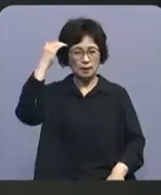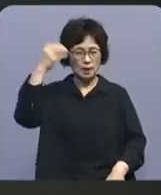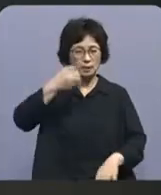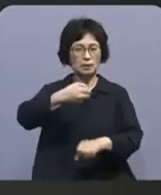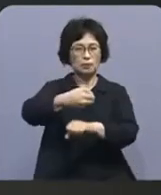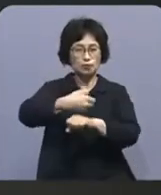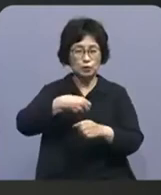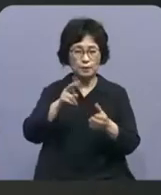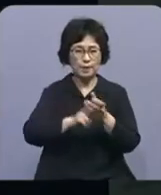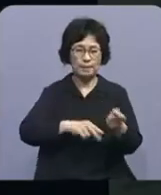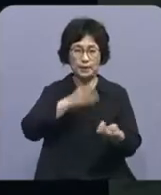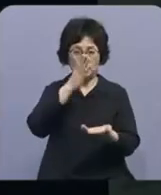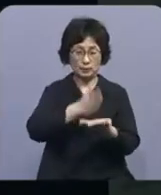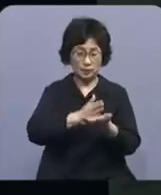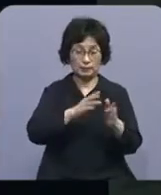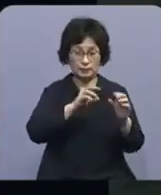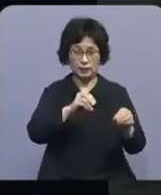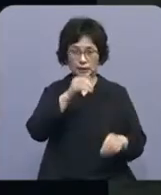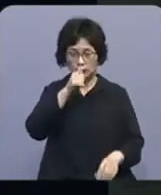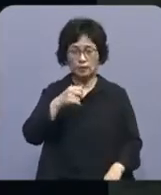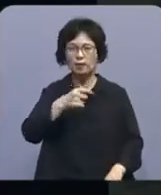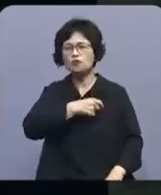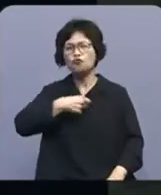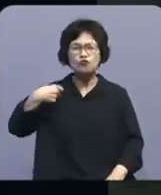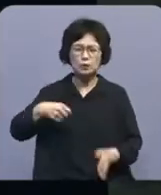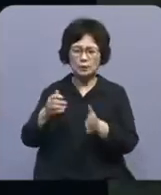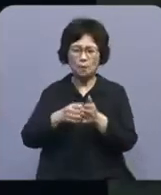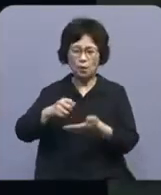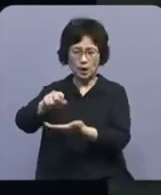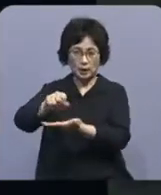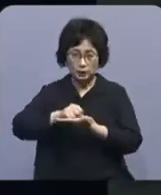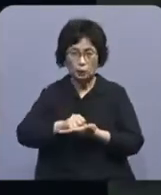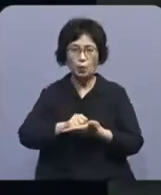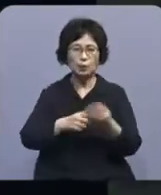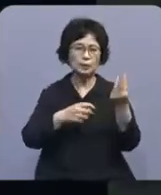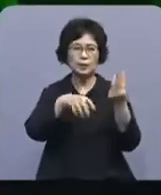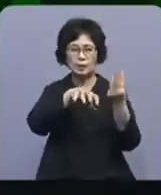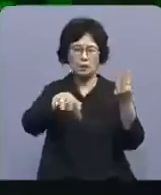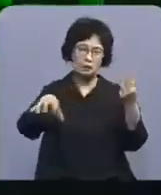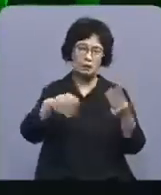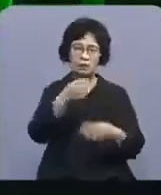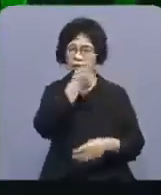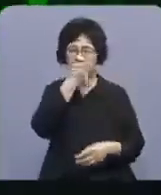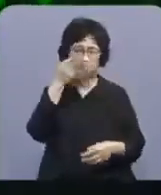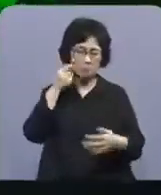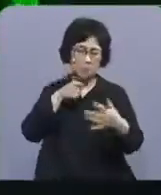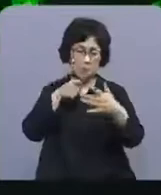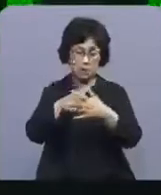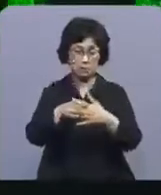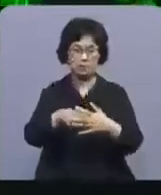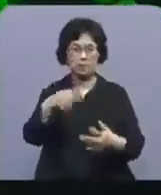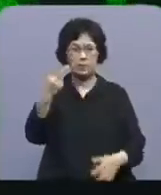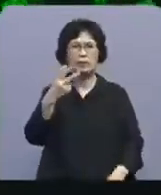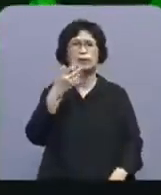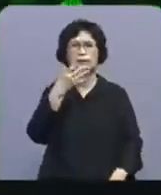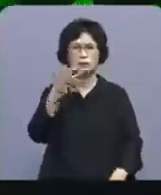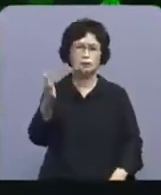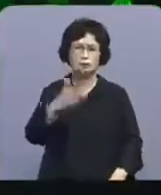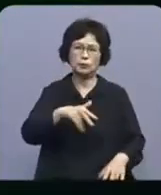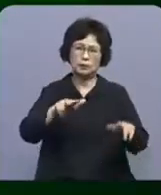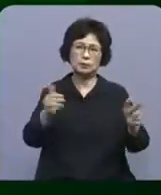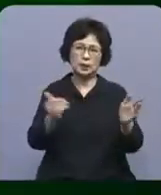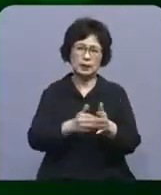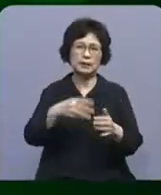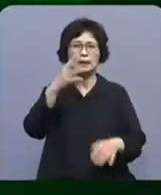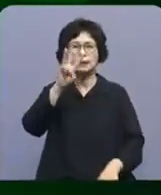금지된 이같은 중국산 레이저 포인터를 밀 수입한 업체 제 고식 세관에 적발됐습니다 2019년 부터 최근까지